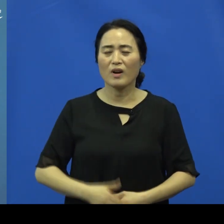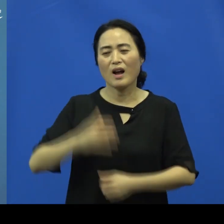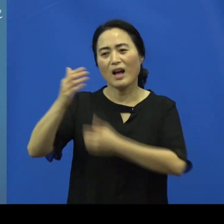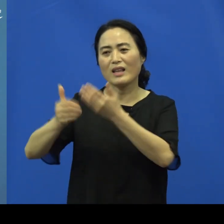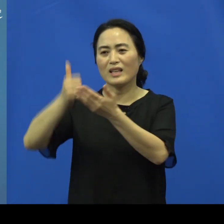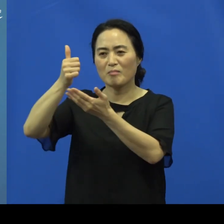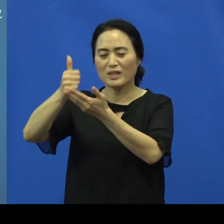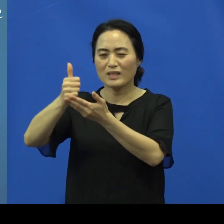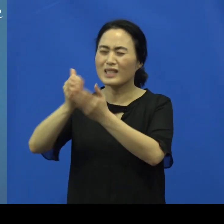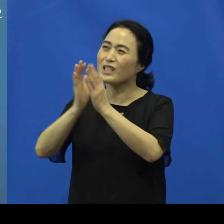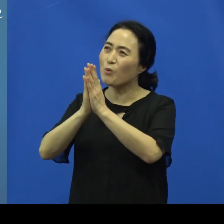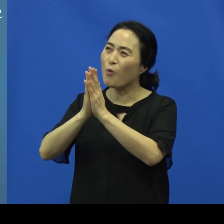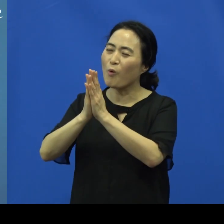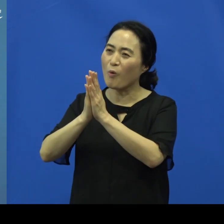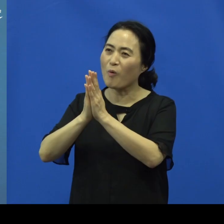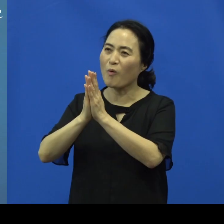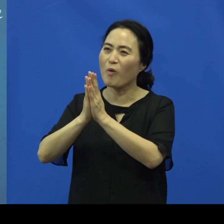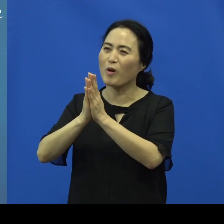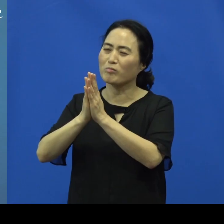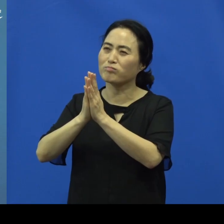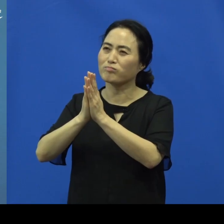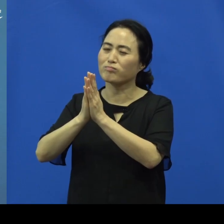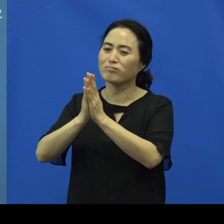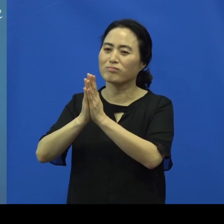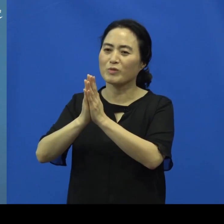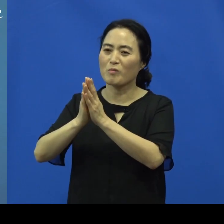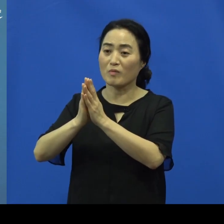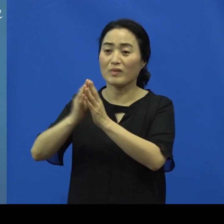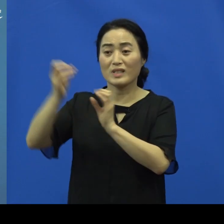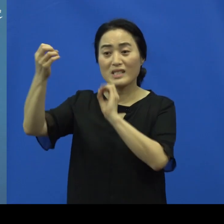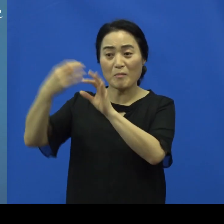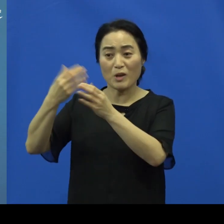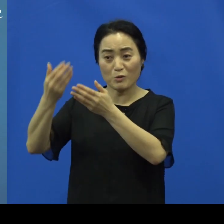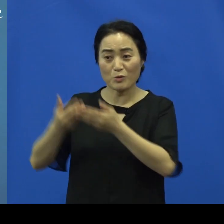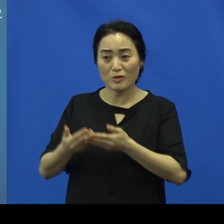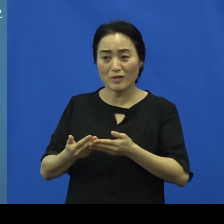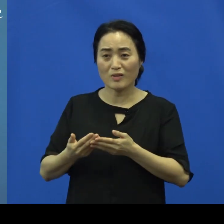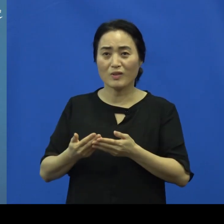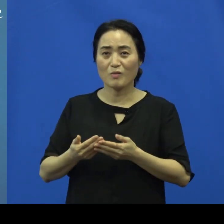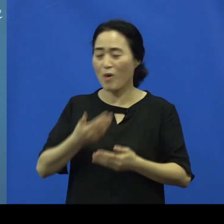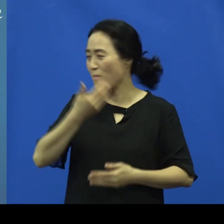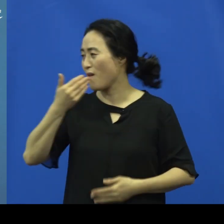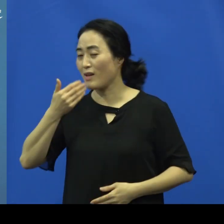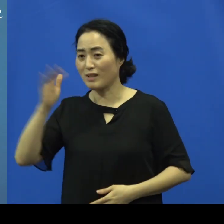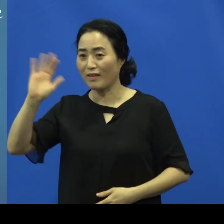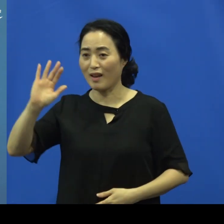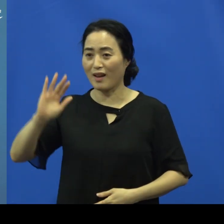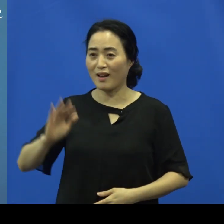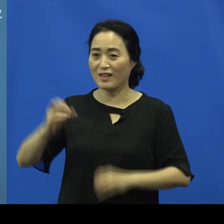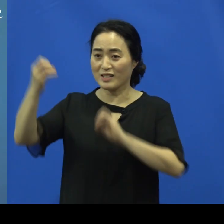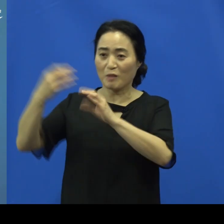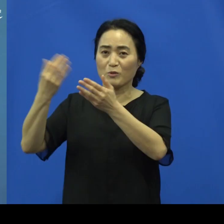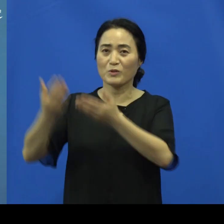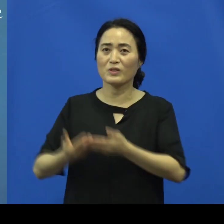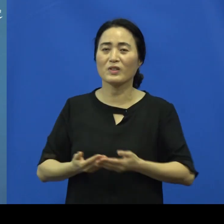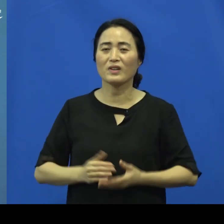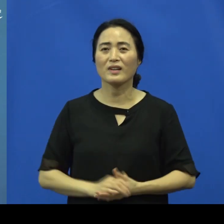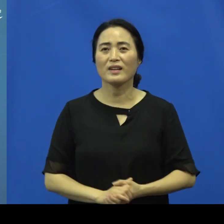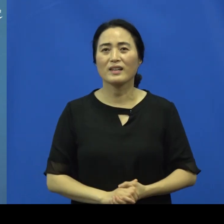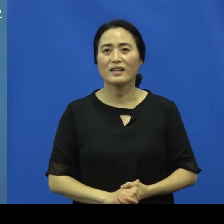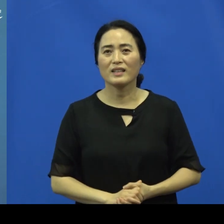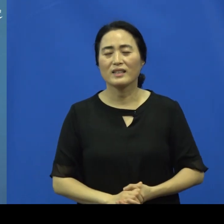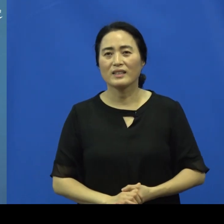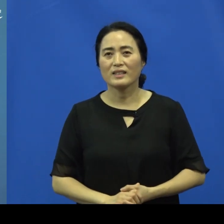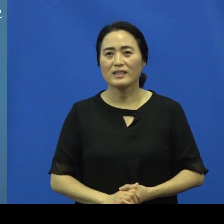외면하지 않았습니다. 자, 이 한 생명을, 중요한 것은 한 생명을 살려내는 그 엘리사의 그 고통이